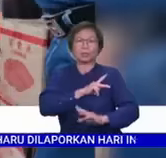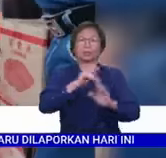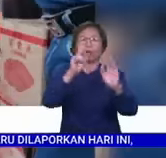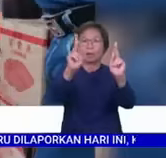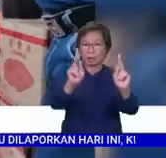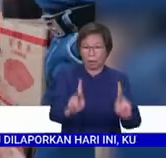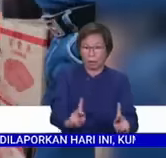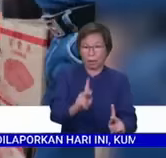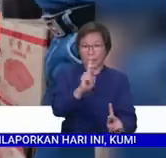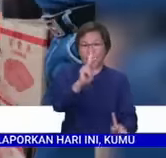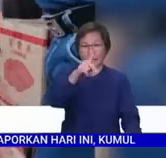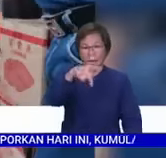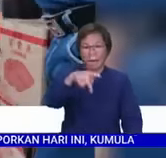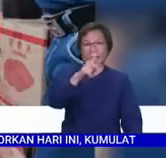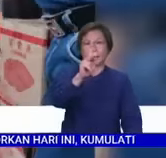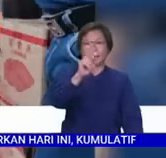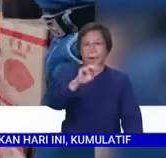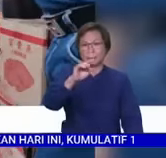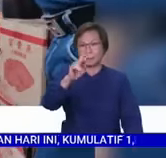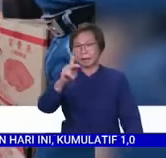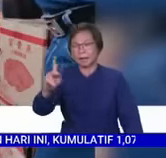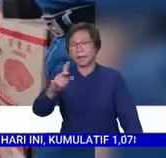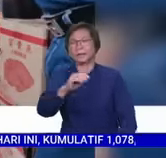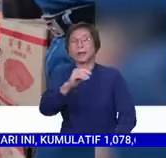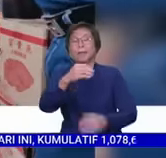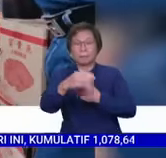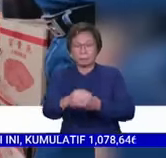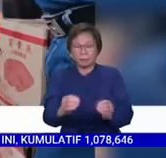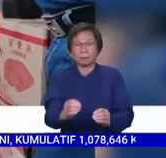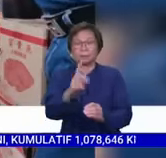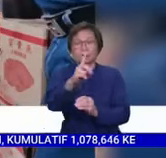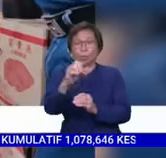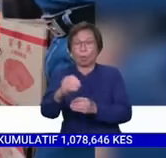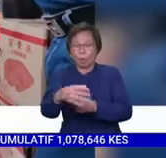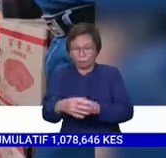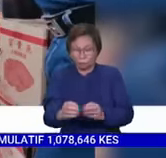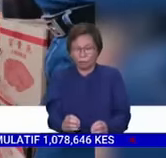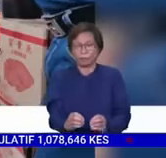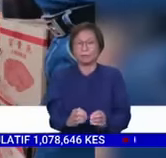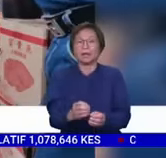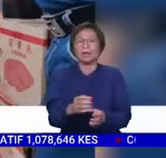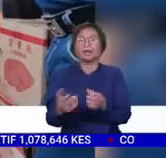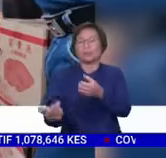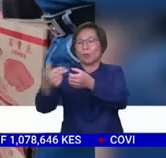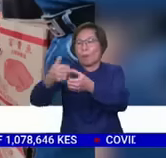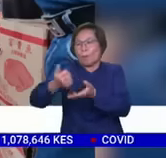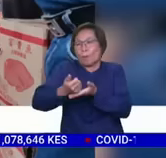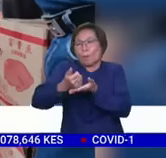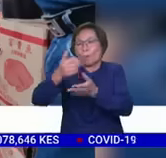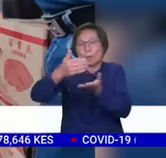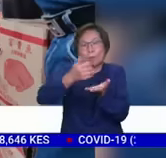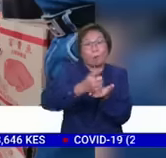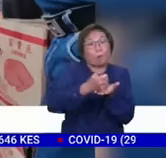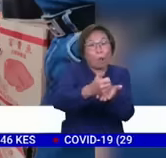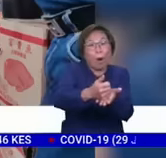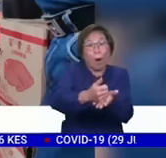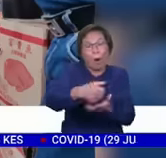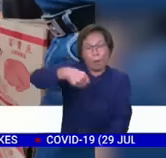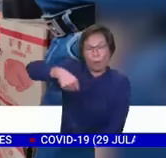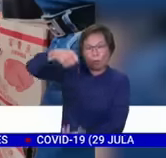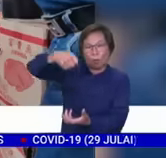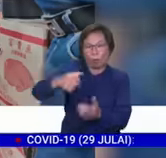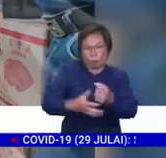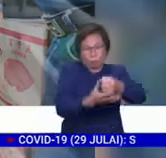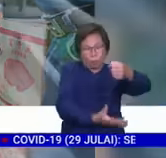KYT dan pejabat daerah tahu terlibat dalam membantu mengagetkan bantuan itu program bakul prihatin negara